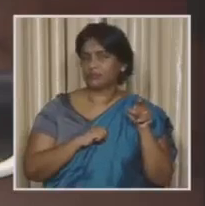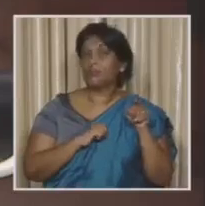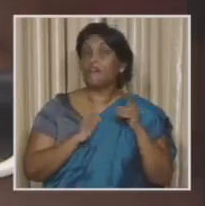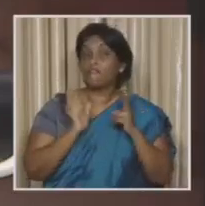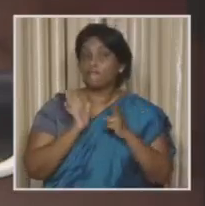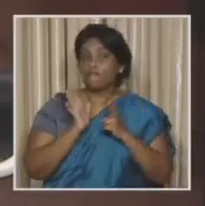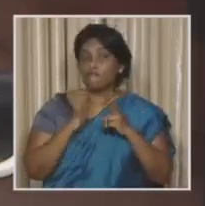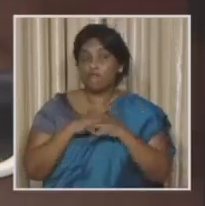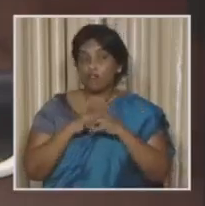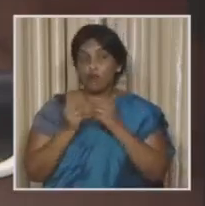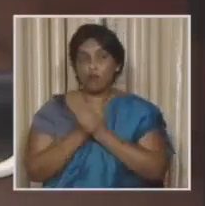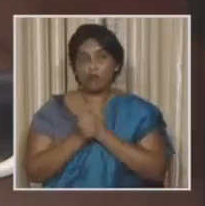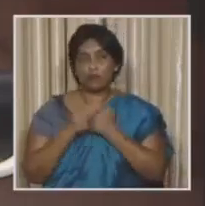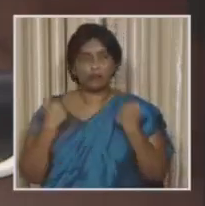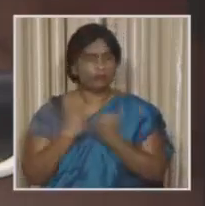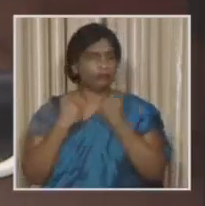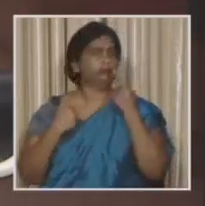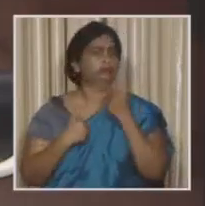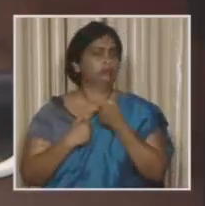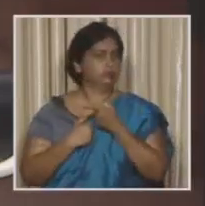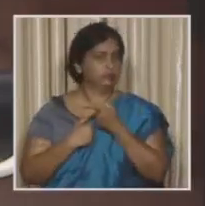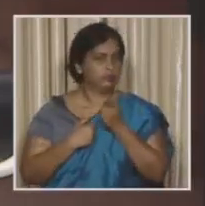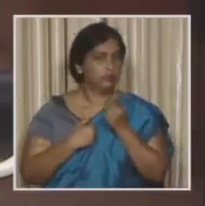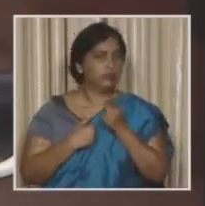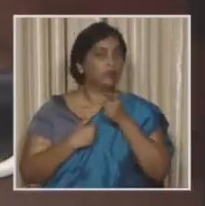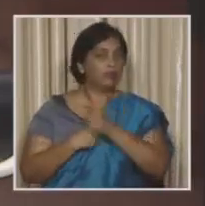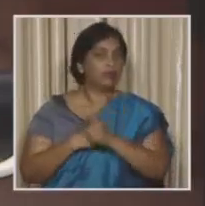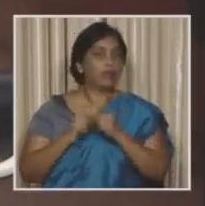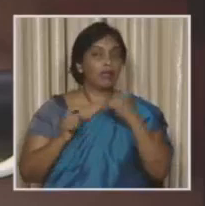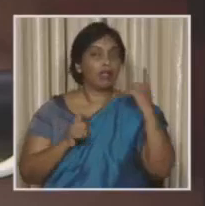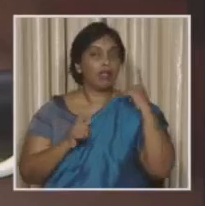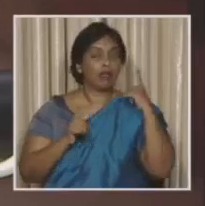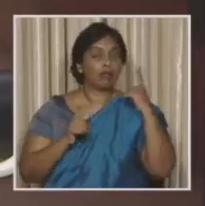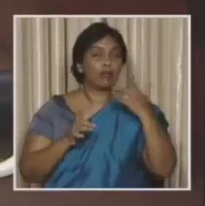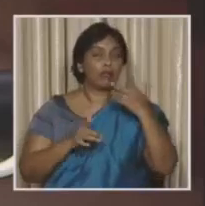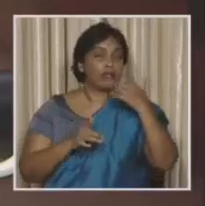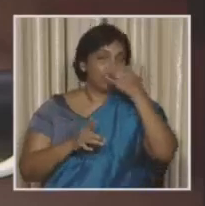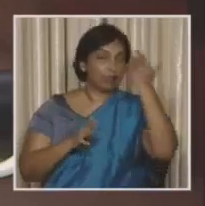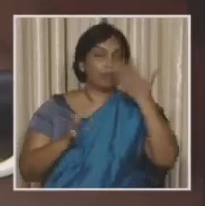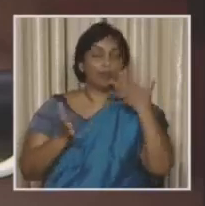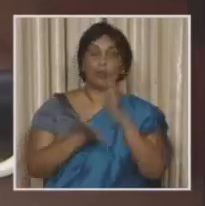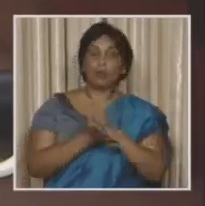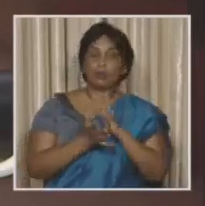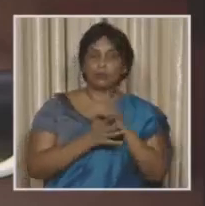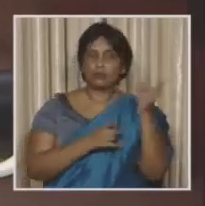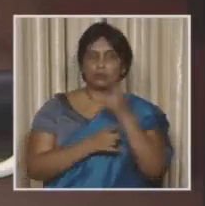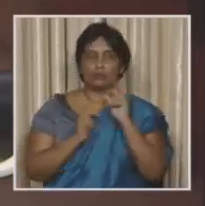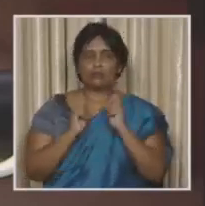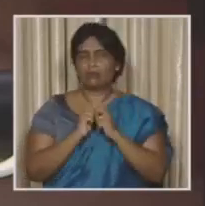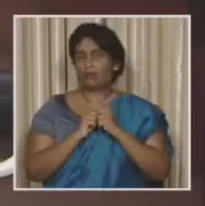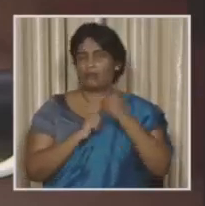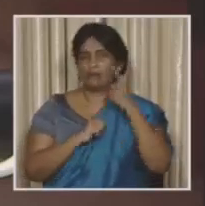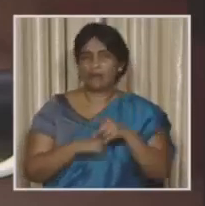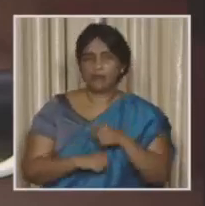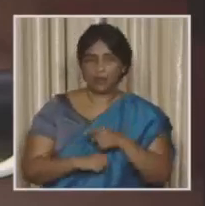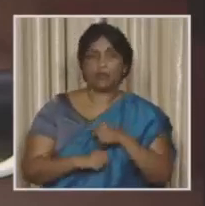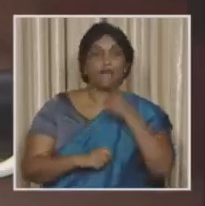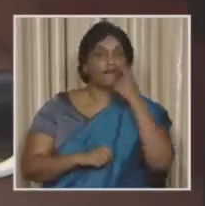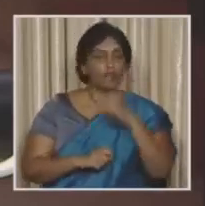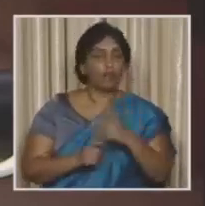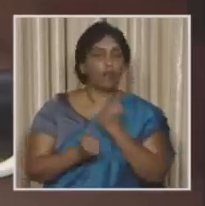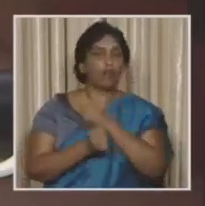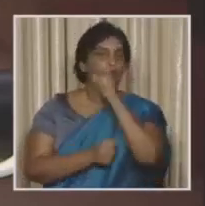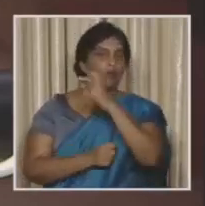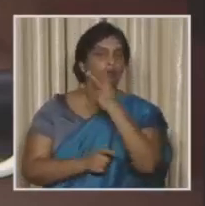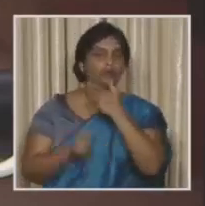වවුනතු පොලිසියත් එක්ක ගැටුමක් තිබුණා. එදා මහවිරු සමරුම කිරීමට නියමිතව තිබුණා. ඒකත් එක්ක ගැටුමක් ඇති වෙලා තිබුණා. ඒ නිසා මේ පොලිස්